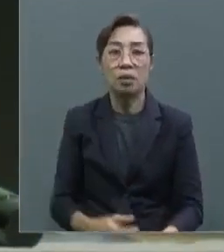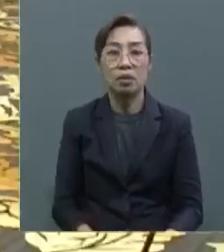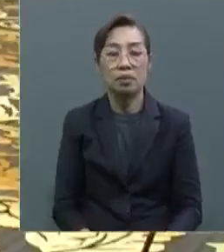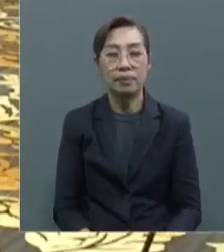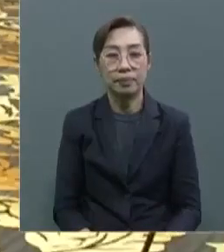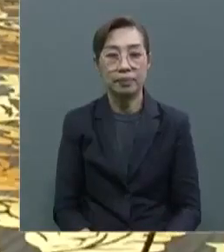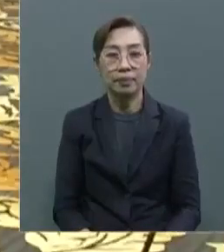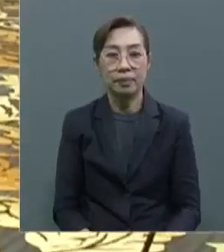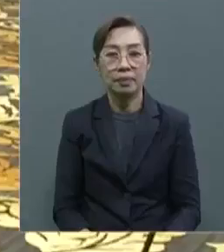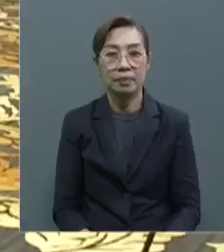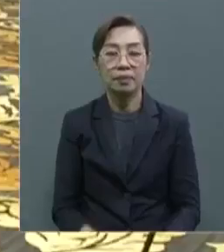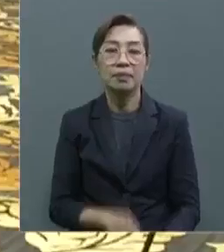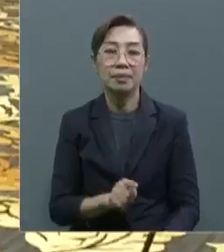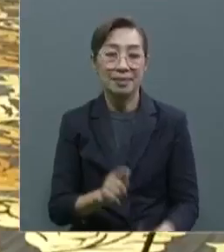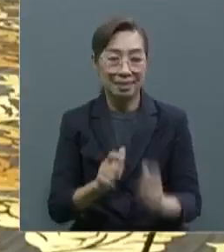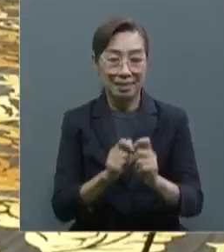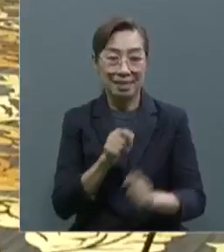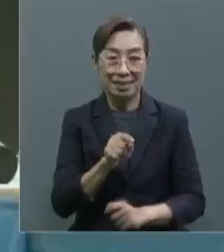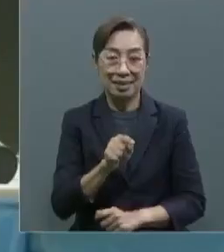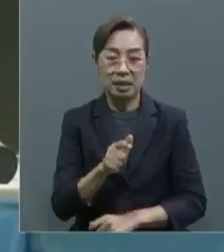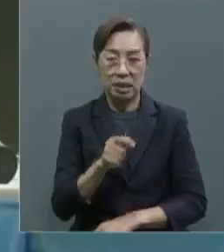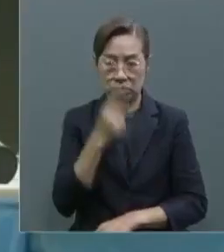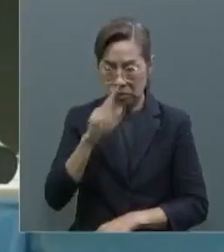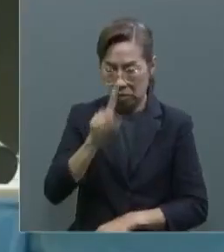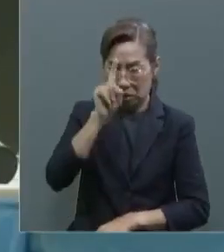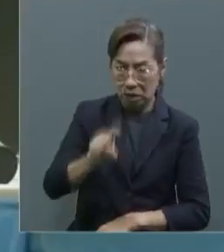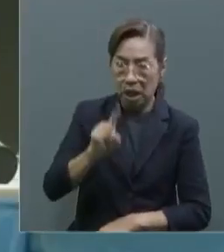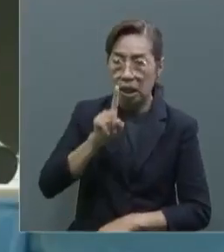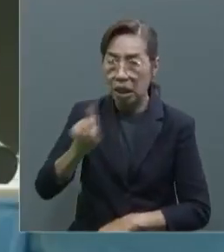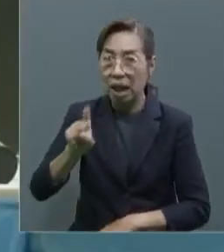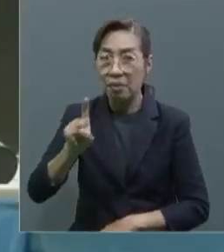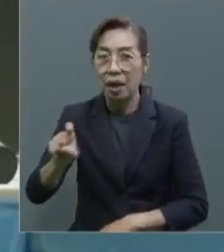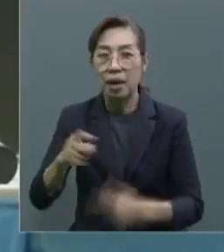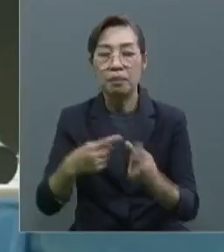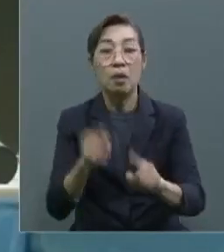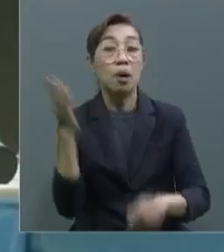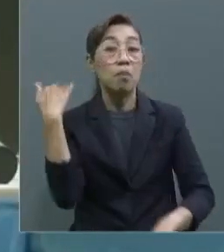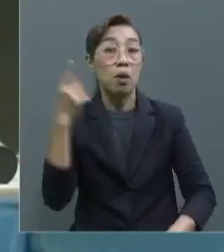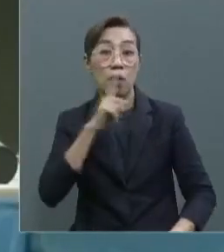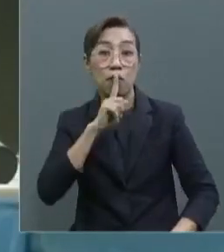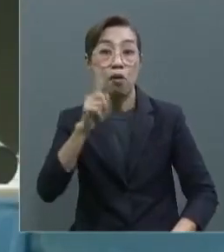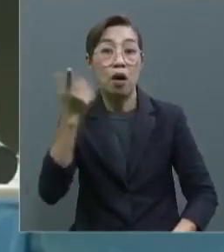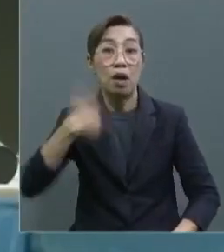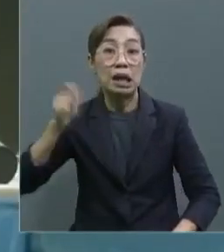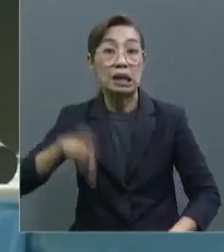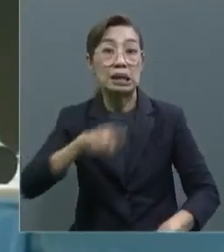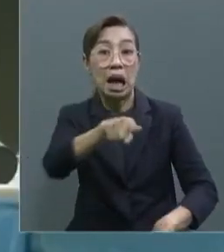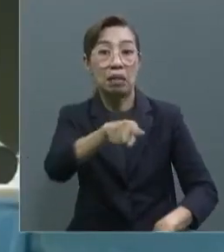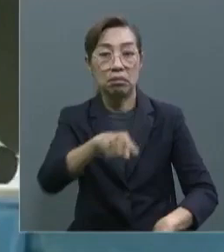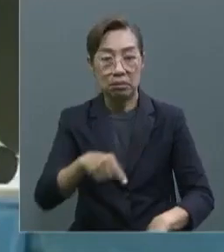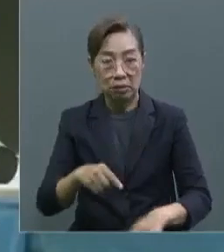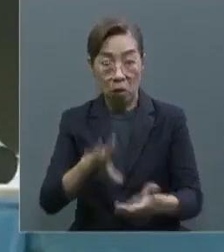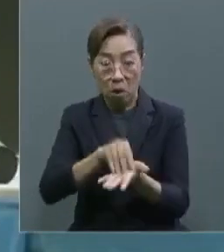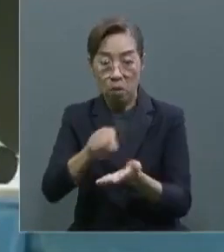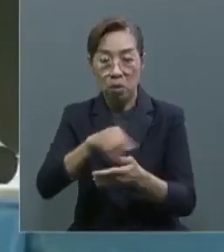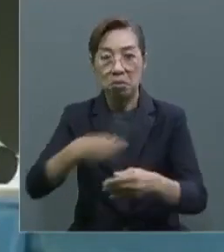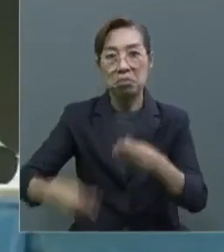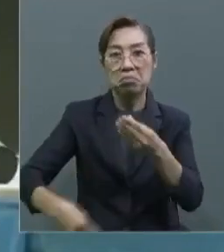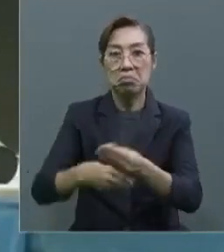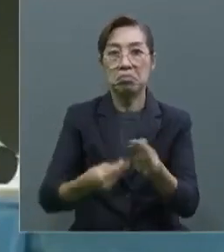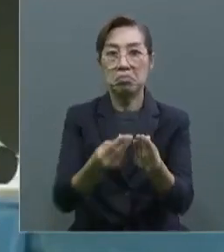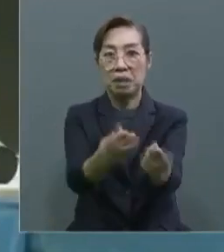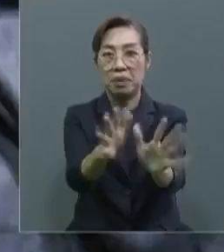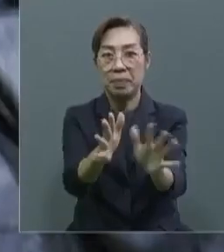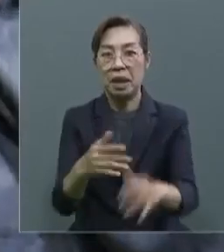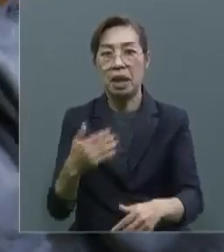นายอนุรักษ์เนี่ยยังบอกด้วยนะคะว่าข้อพิรุธเหล่านี้ไม่ได้ถูกระบุไว้ในสำนวนฟ้องในศาลชั้นต้นเนี่ยนอกจากนี้ก็มีพยานอีกประมาณ4ปาก